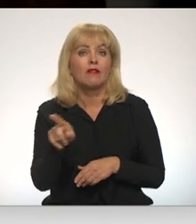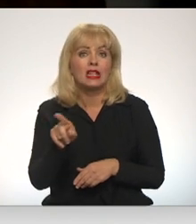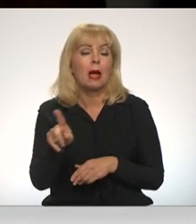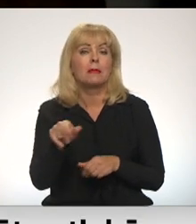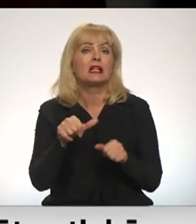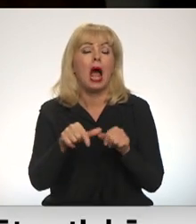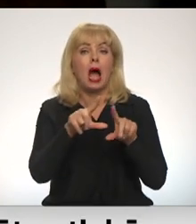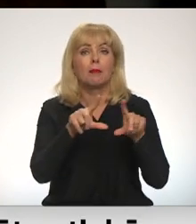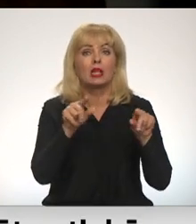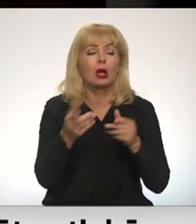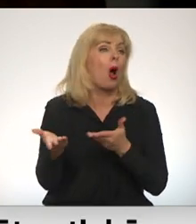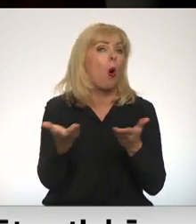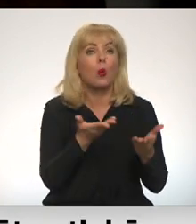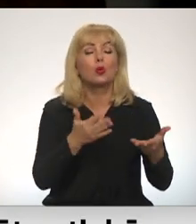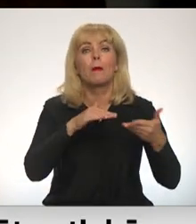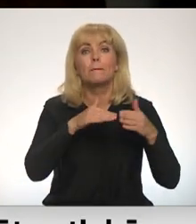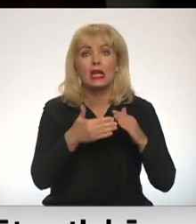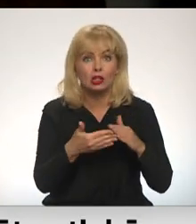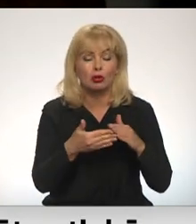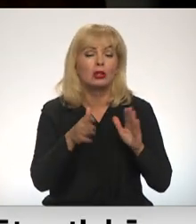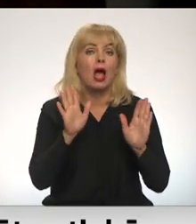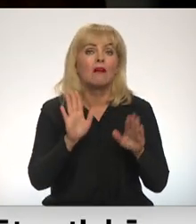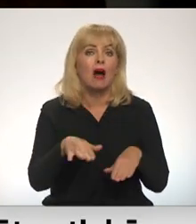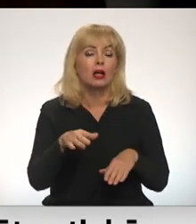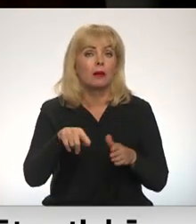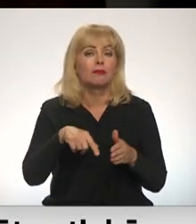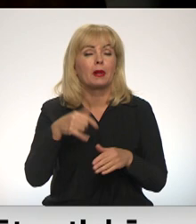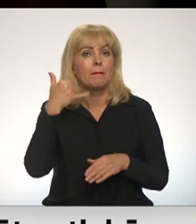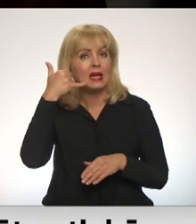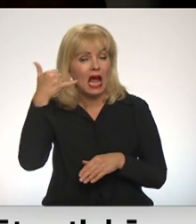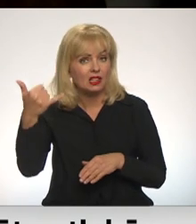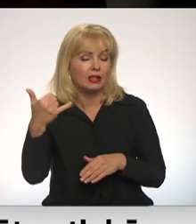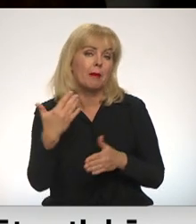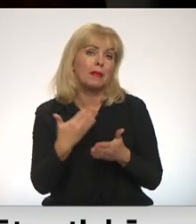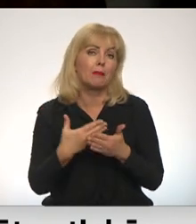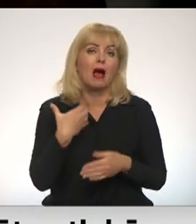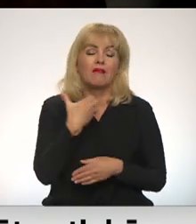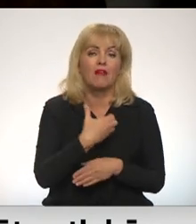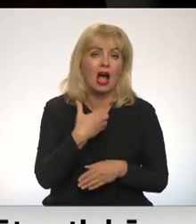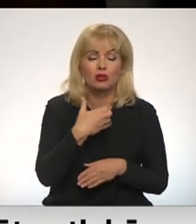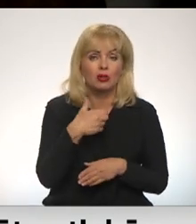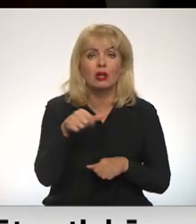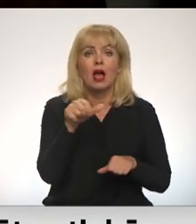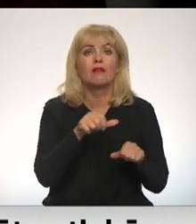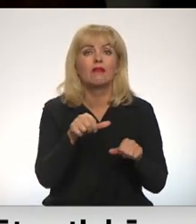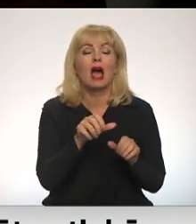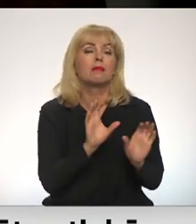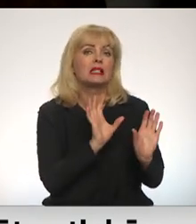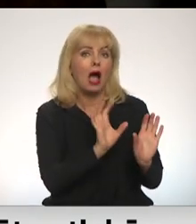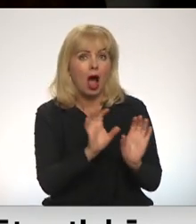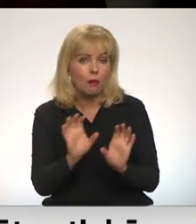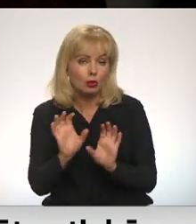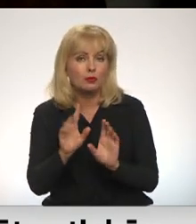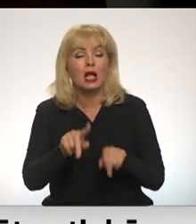aptieka kaut kur pilsētā, kurā viņš gandrīz vai var uzzvanīt tad, kad viņam ir vajadzība pēc šīs te farmaceitiskās aprūpes,